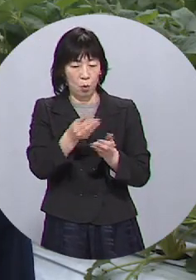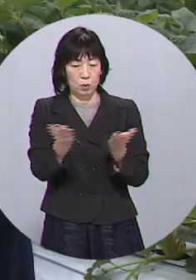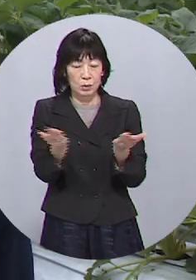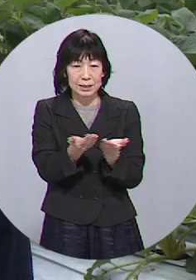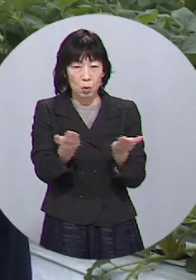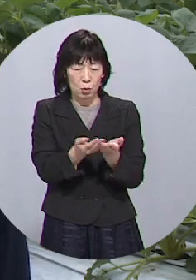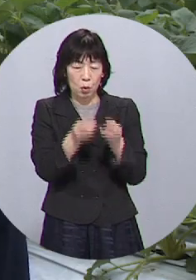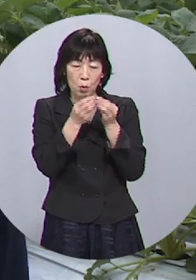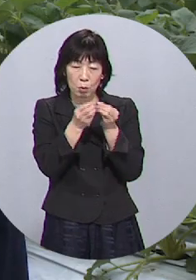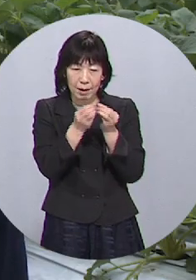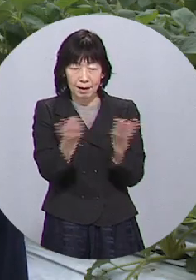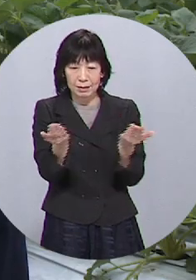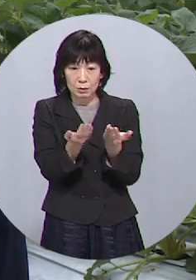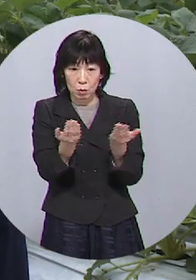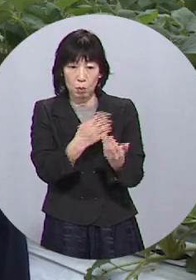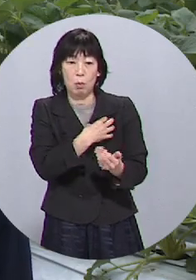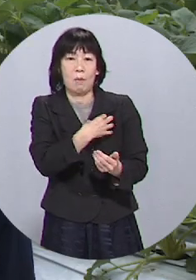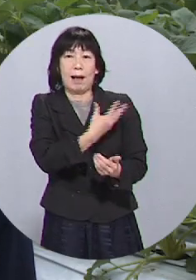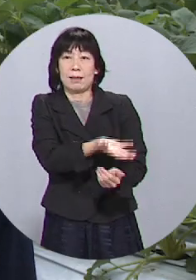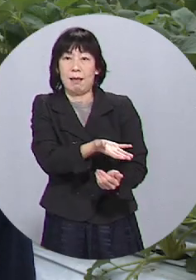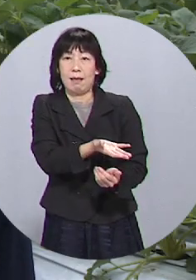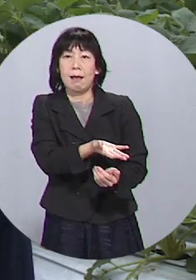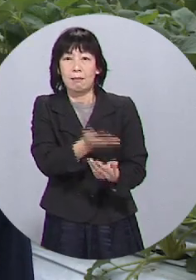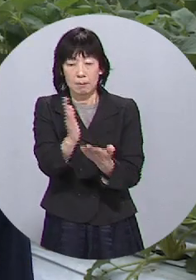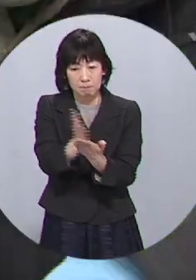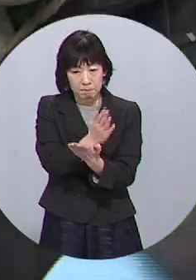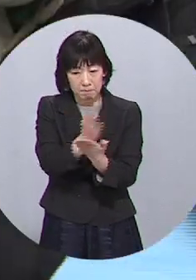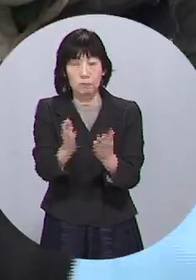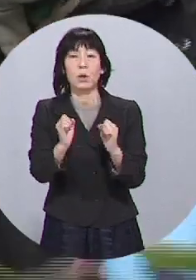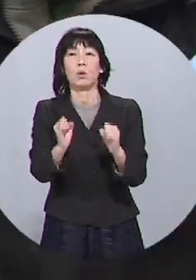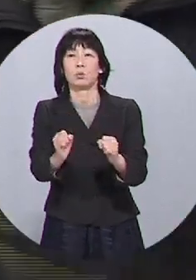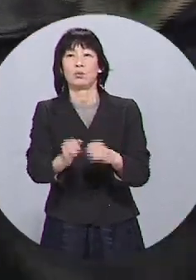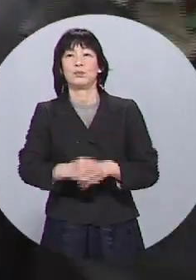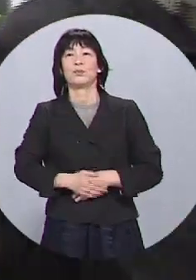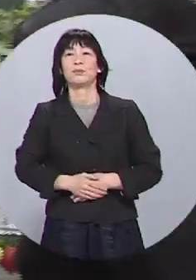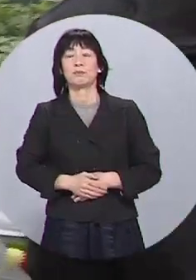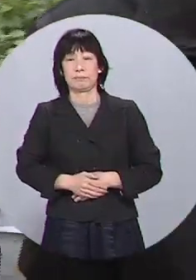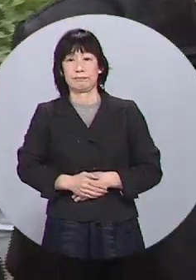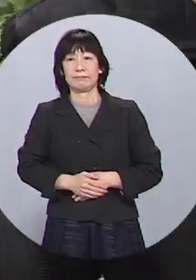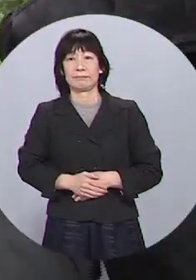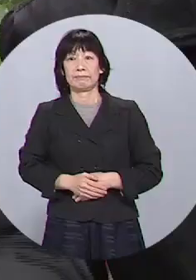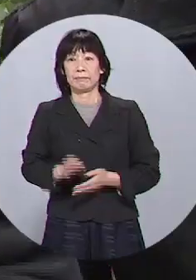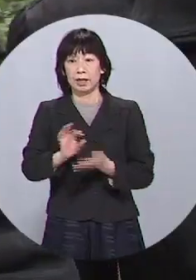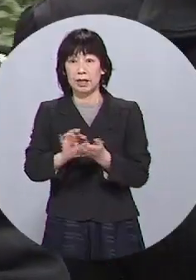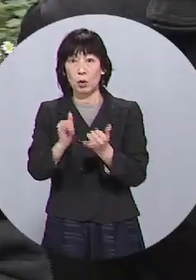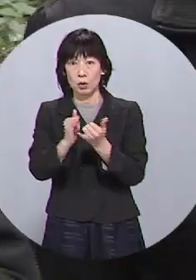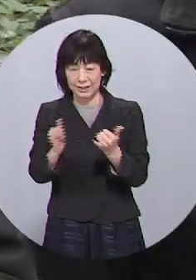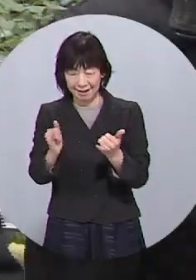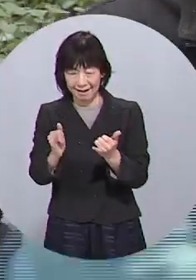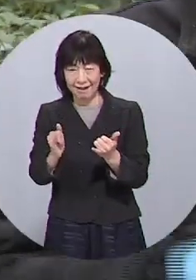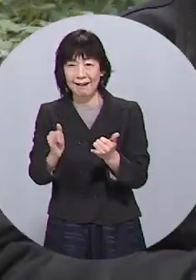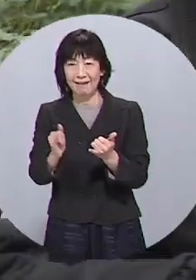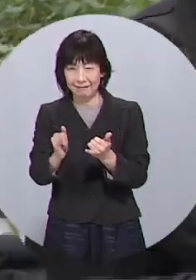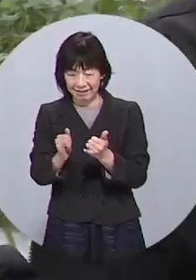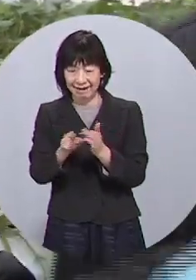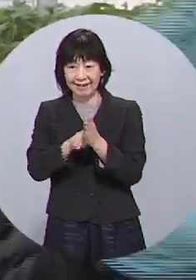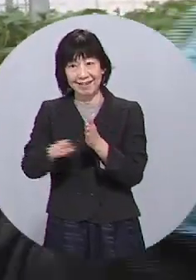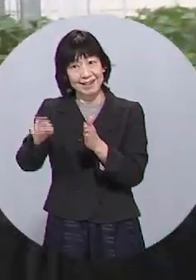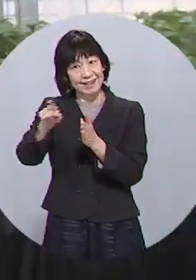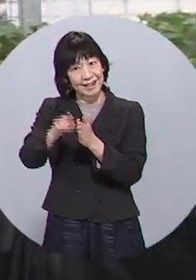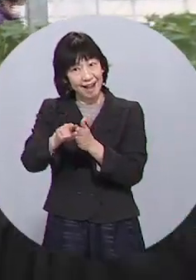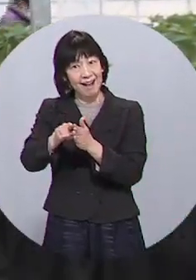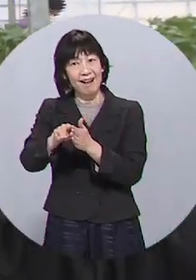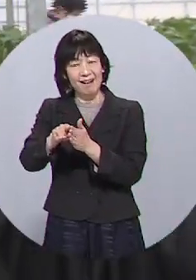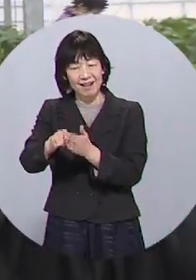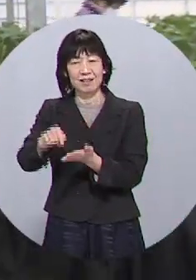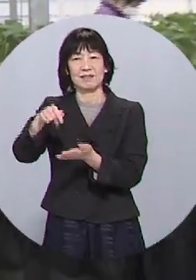んか細かいところをしっかりやってもらったりしてます。 施設の利用者で農園のリーダー的存在の